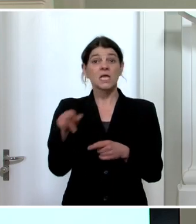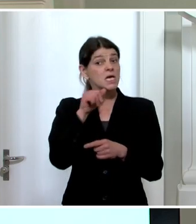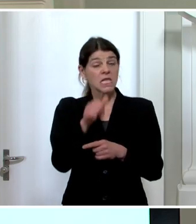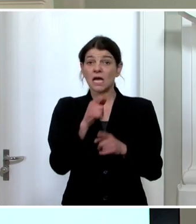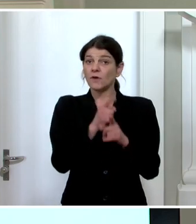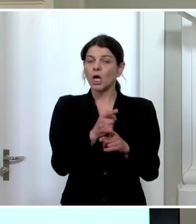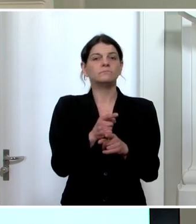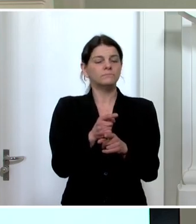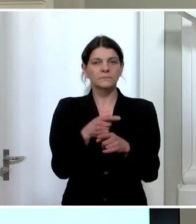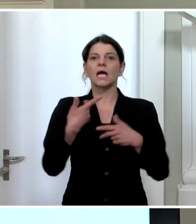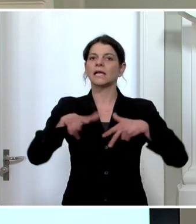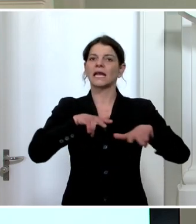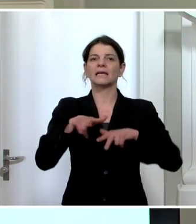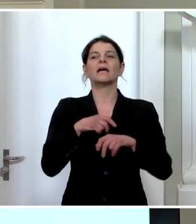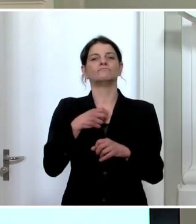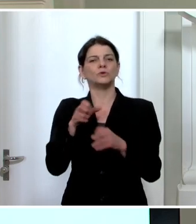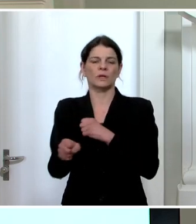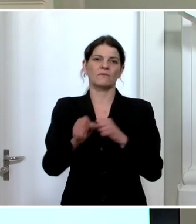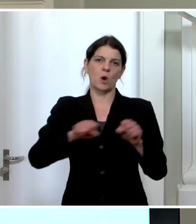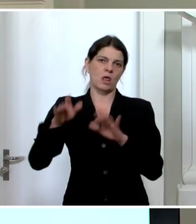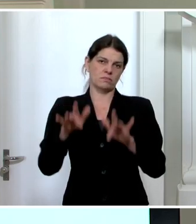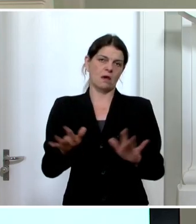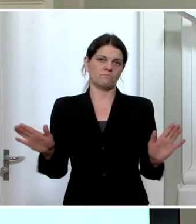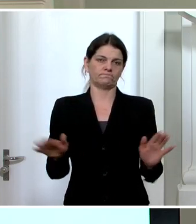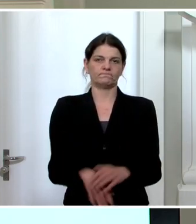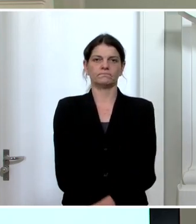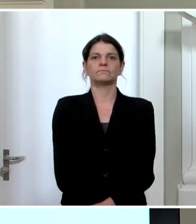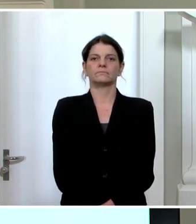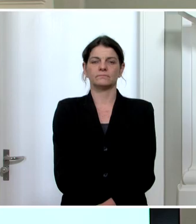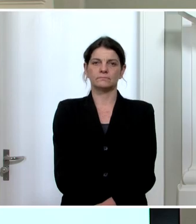nicht, dann hat die Regierung Durchgriffsmöglichkeiten.